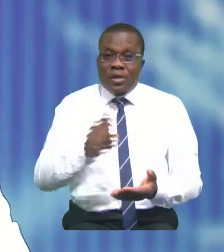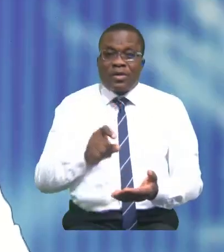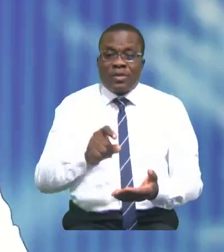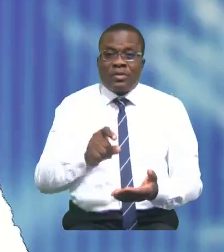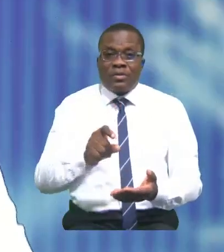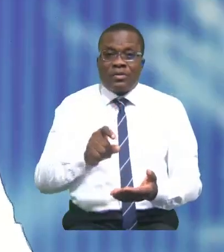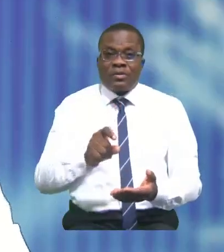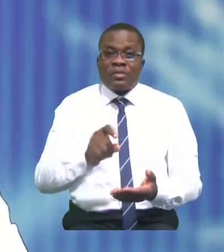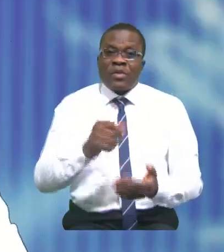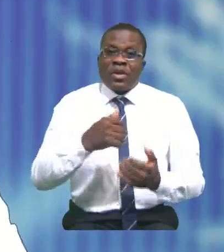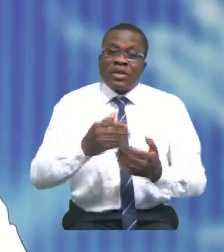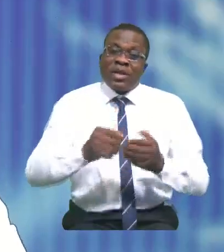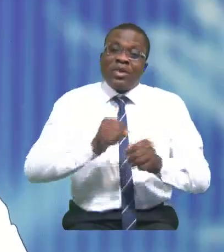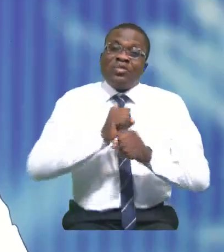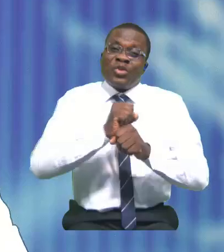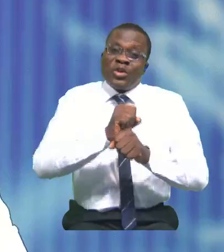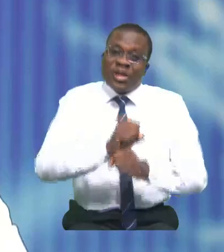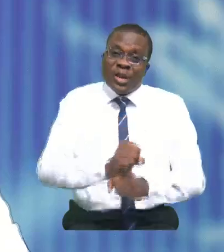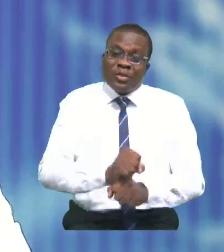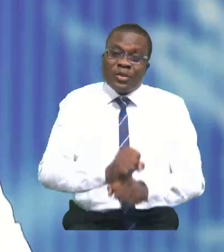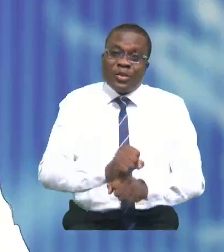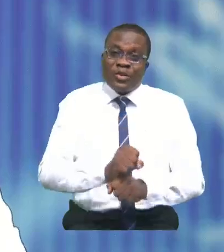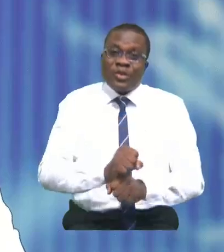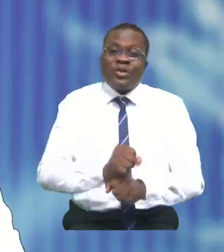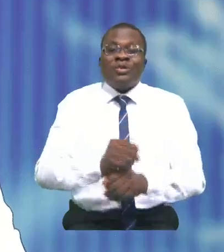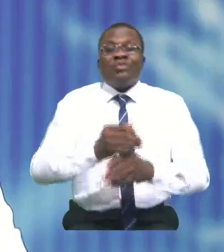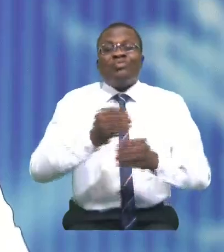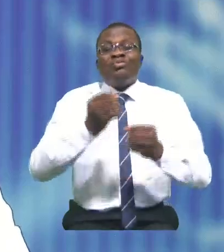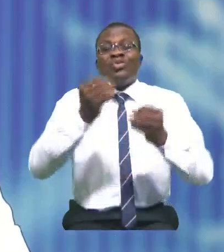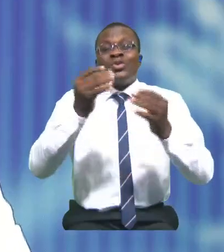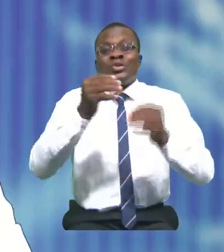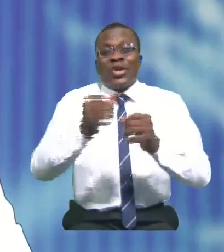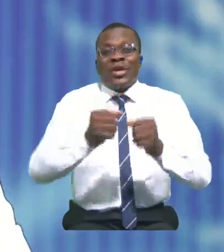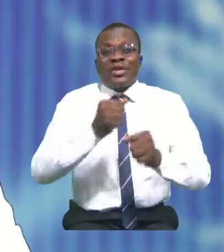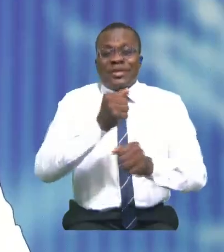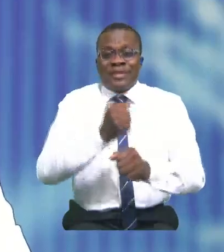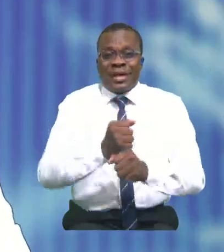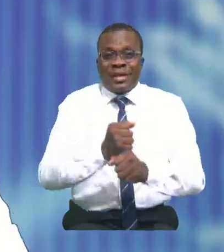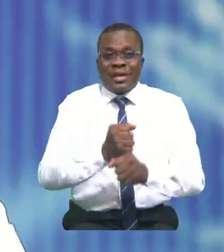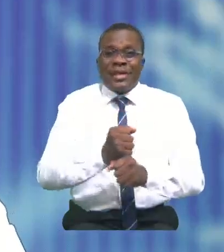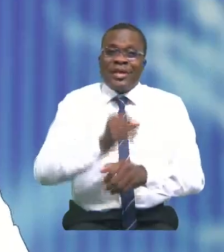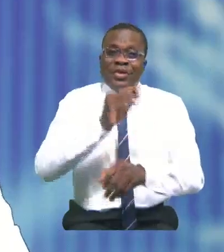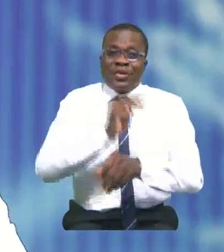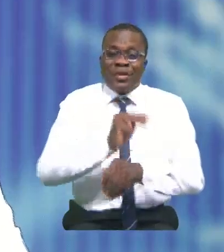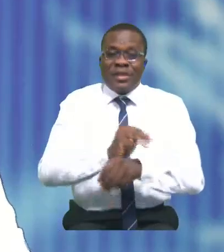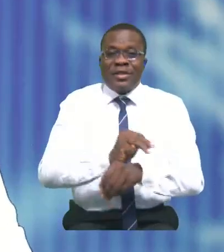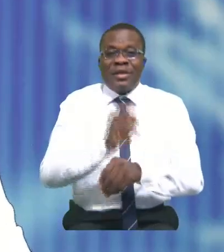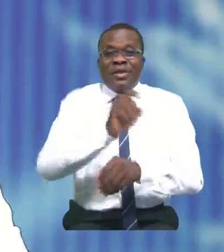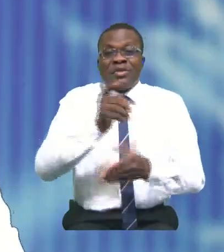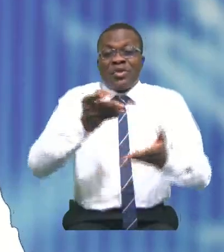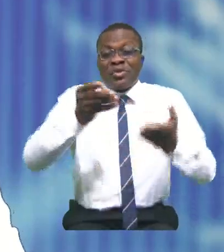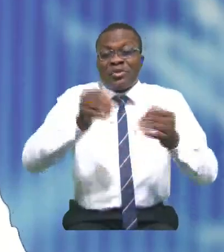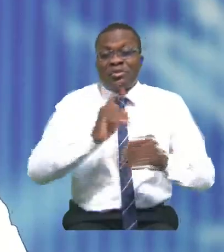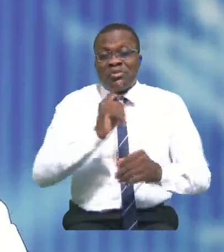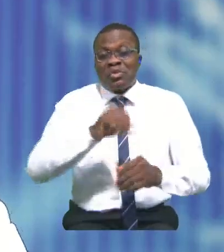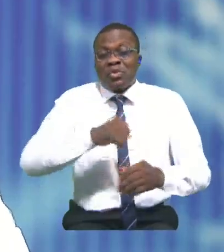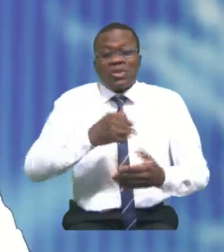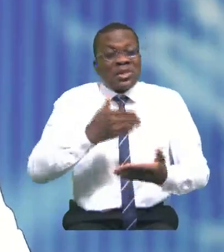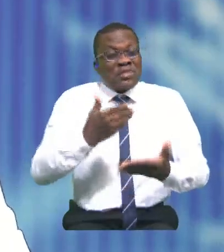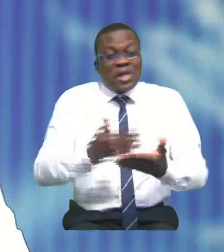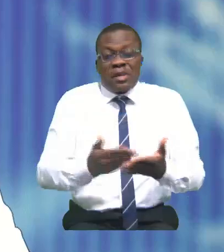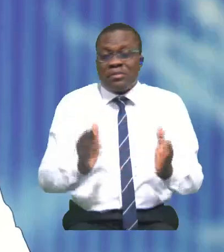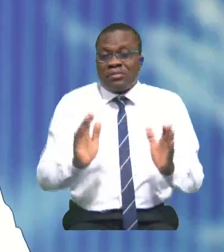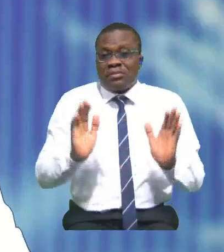j'ai un peu l'habitude aujourd'hui après plusieurs années de de métier donc voilà je me sens bien je je